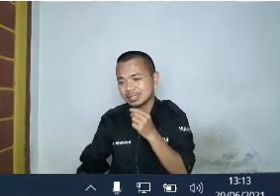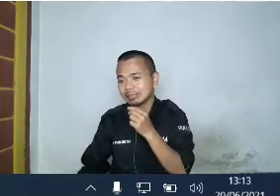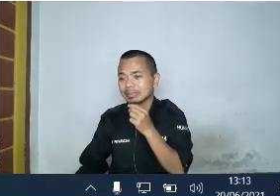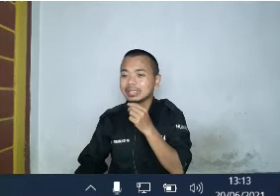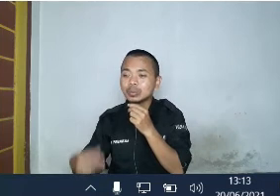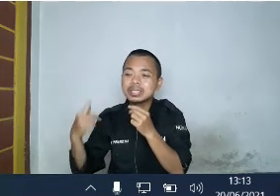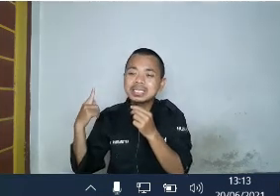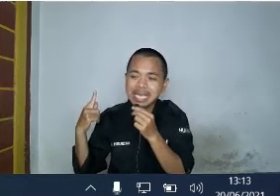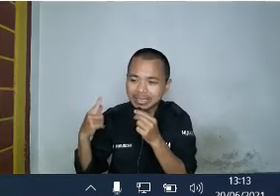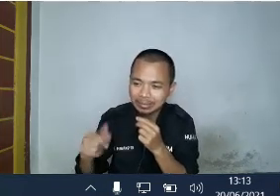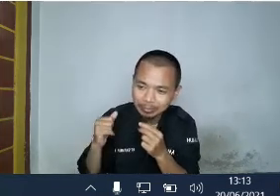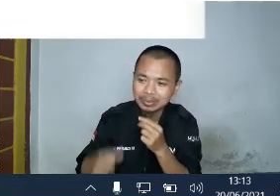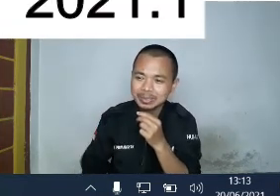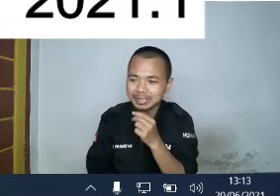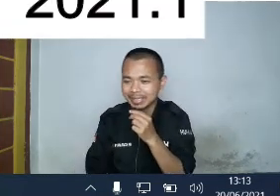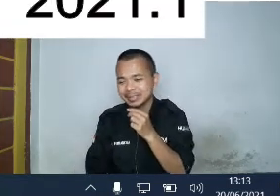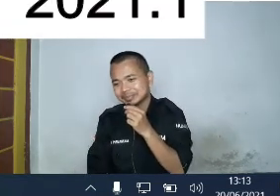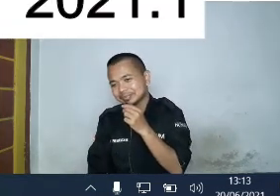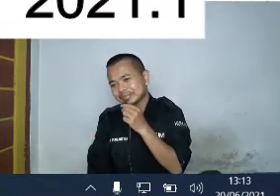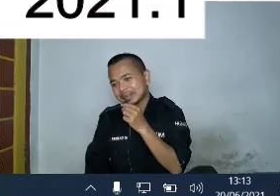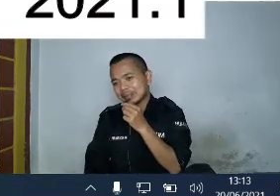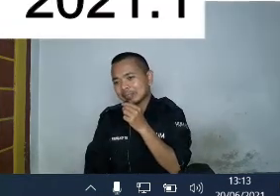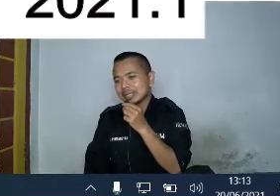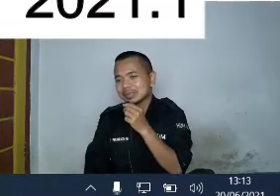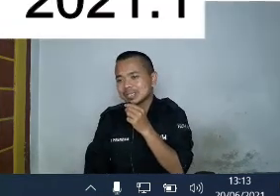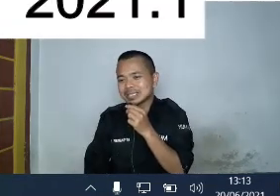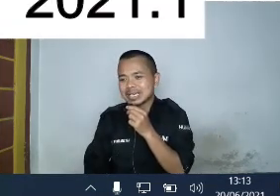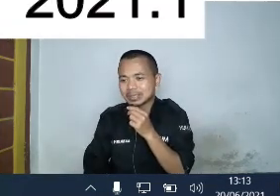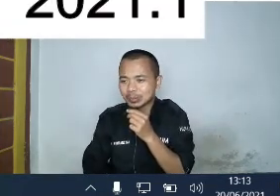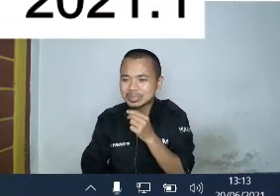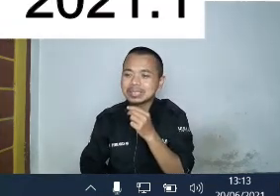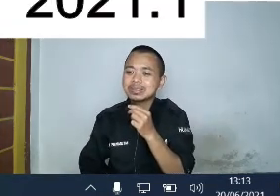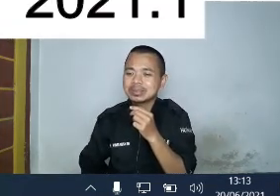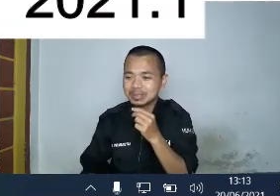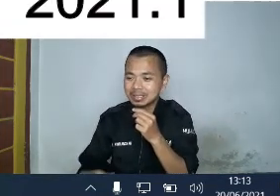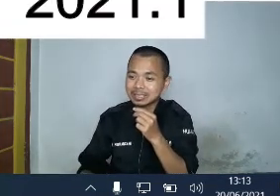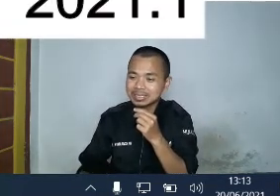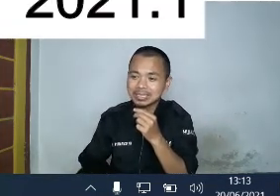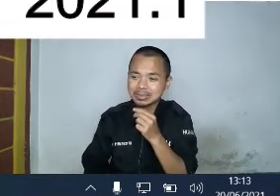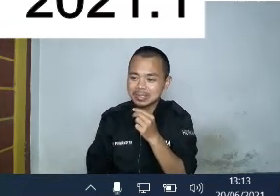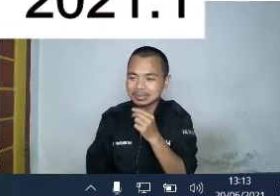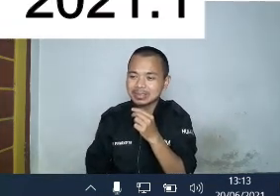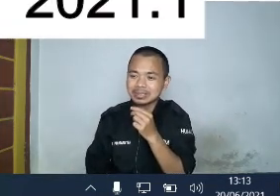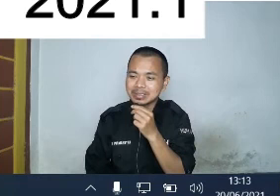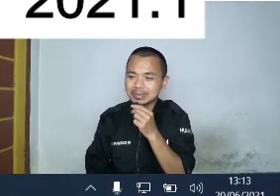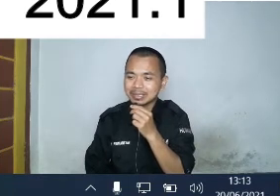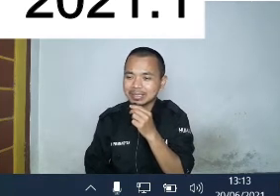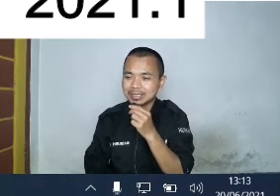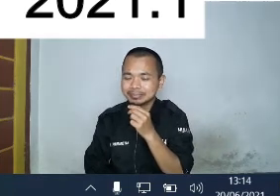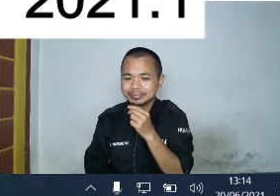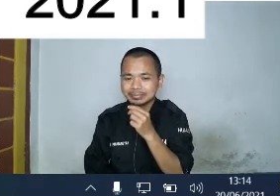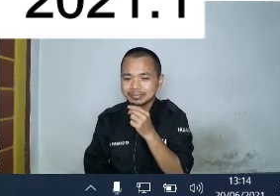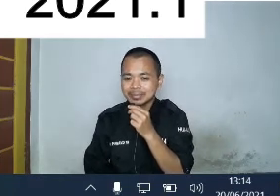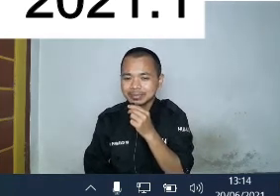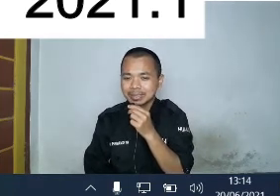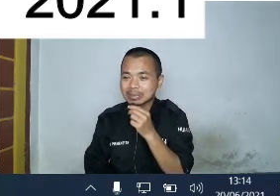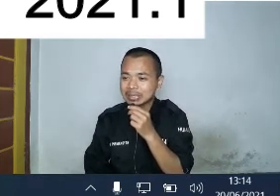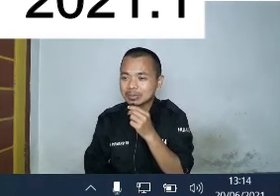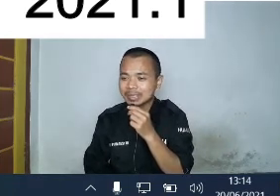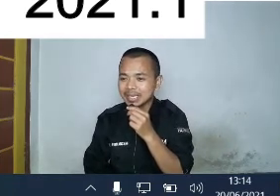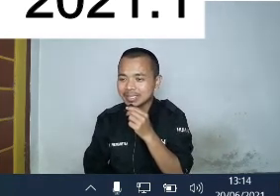satu disana adalah minggu ke-1 ya Minggu ke-11 titik satu-satunya tersebut adalah